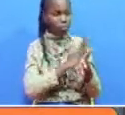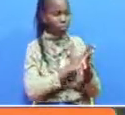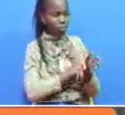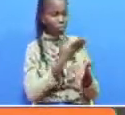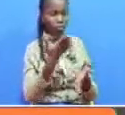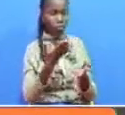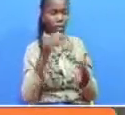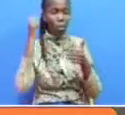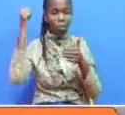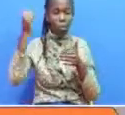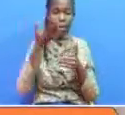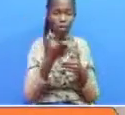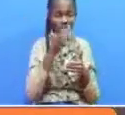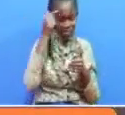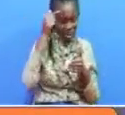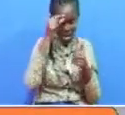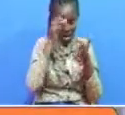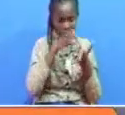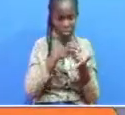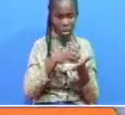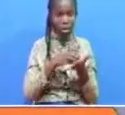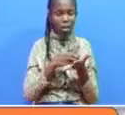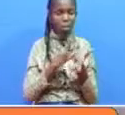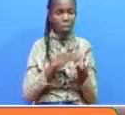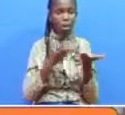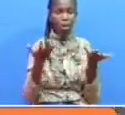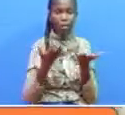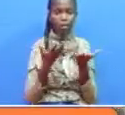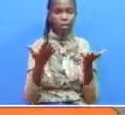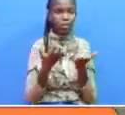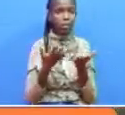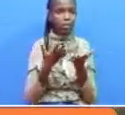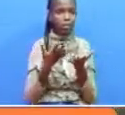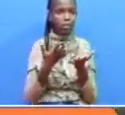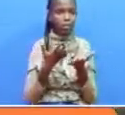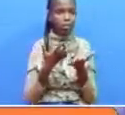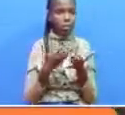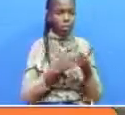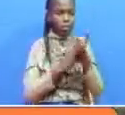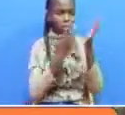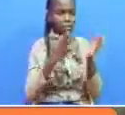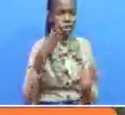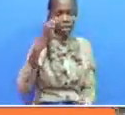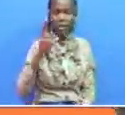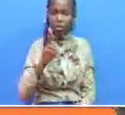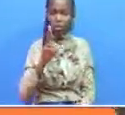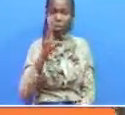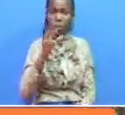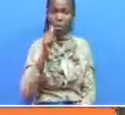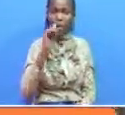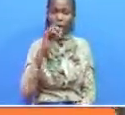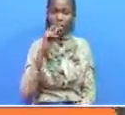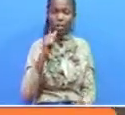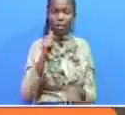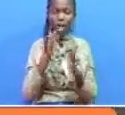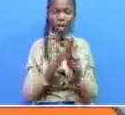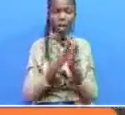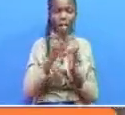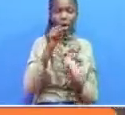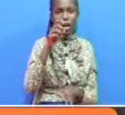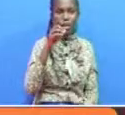No utetine uwa ugavana Masaku na valati maa mokti wa kivila kina cha macha CCU nzio kawaita vamwe na